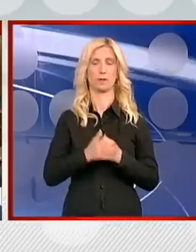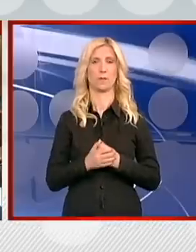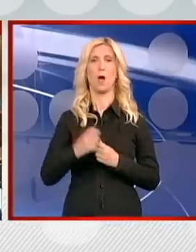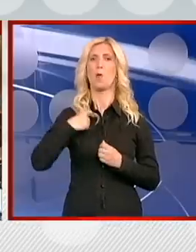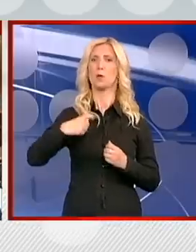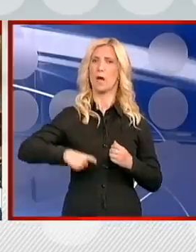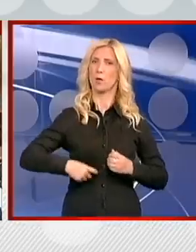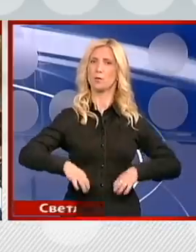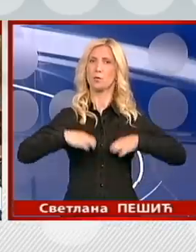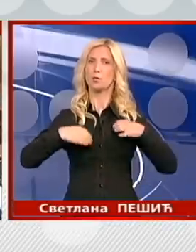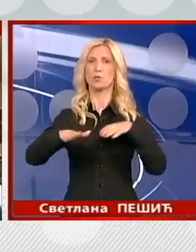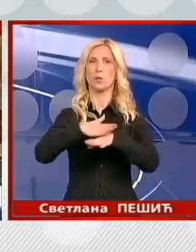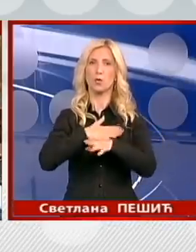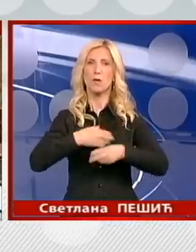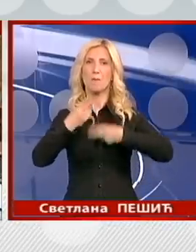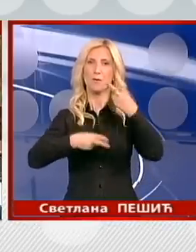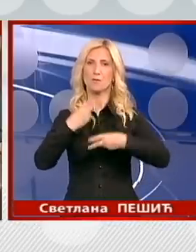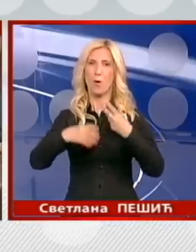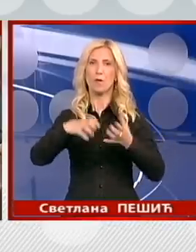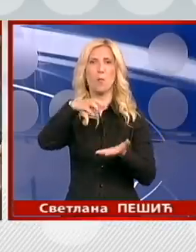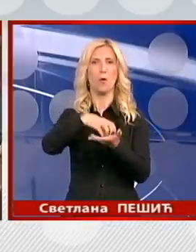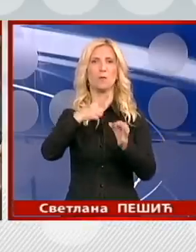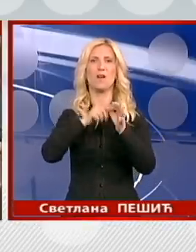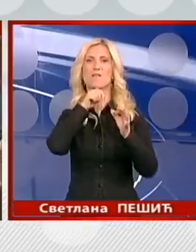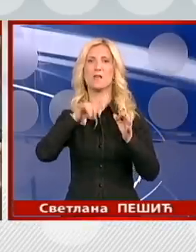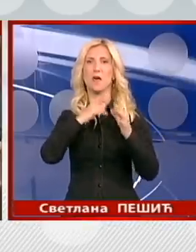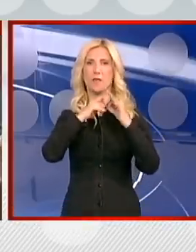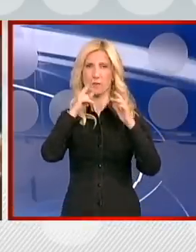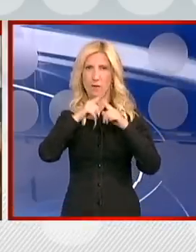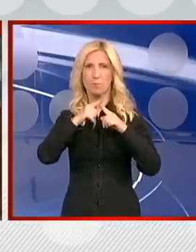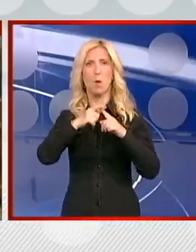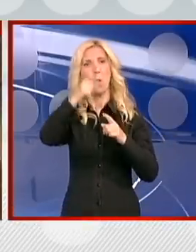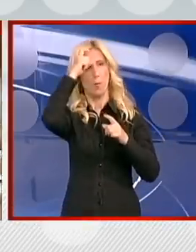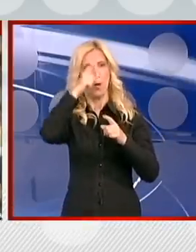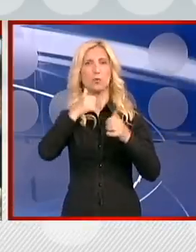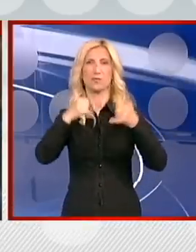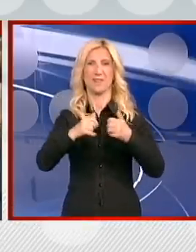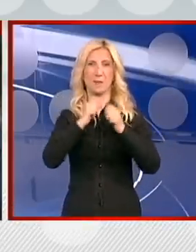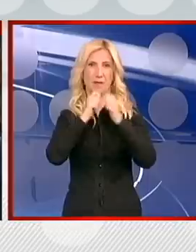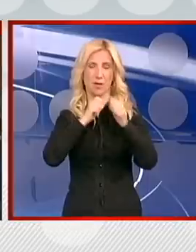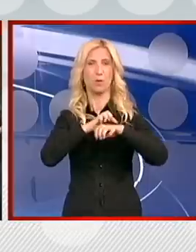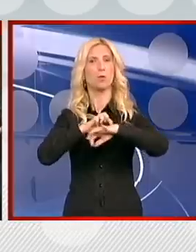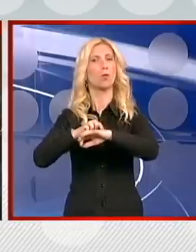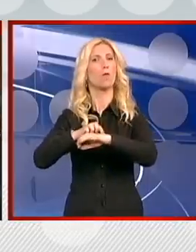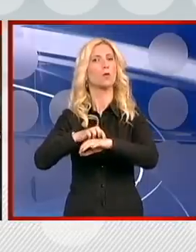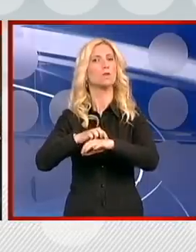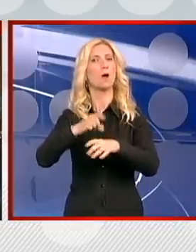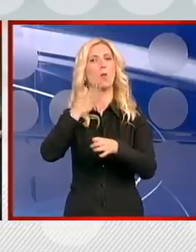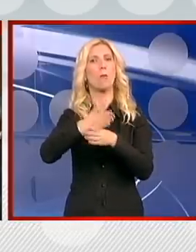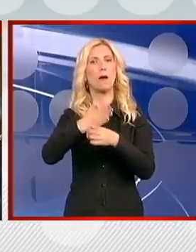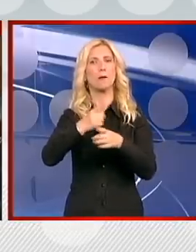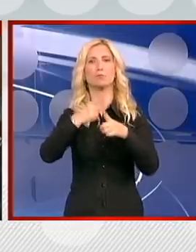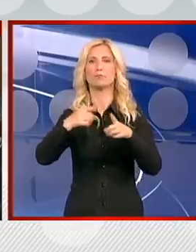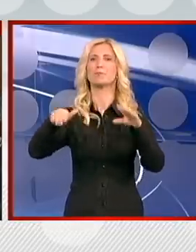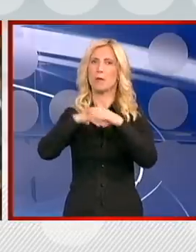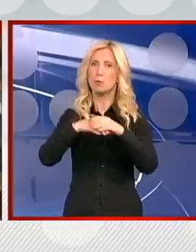U Kragujevcu je od jutros krenula proizvodnja u pogonima Fijata. U Beogradu su u toku pregovori rukovodstva kompanije i